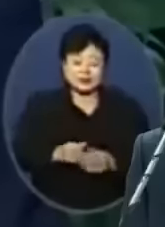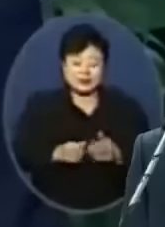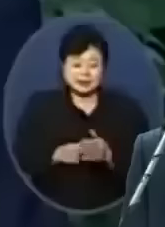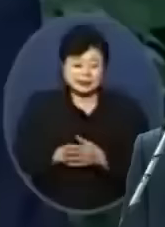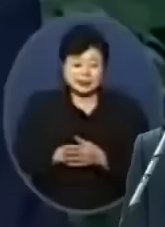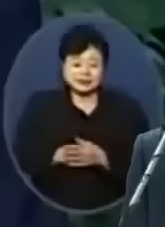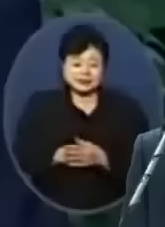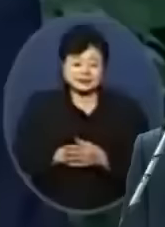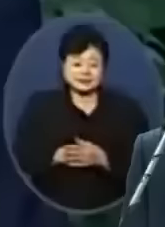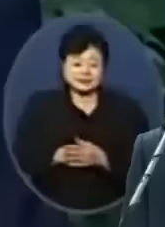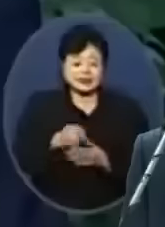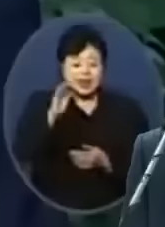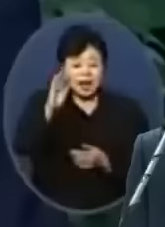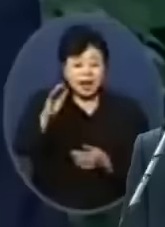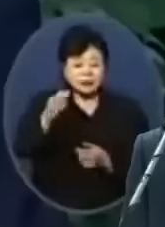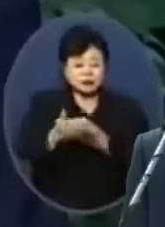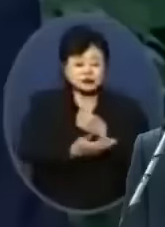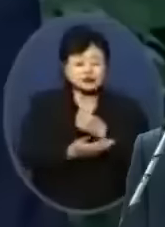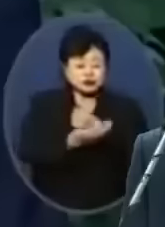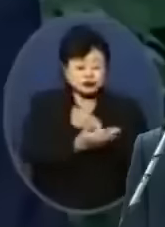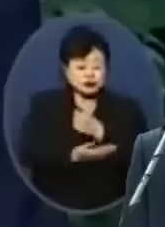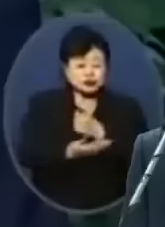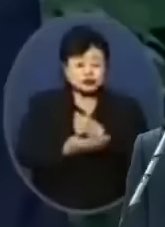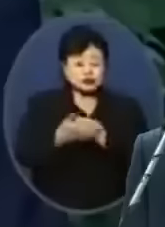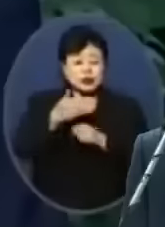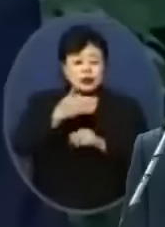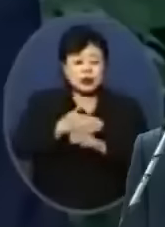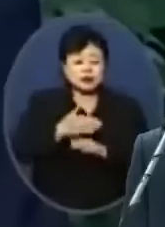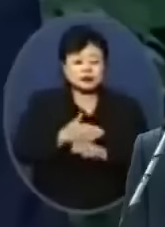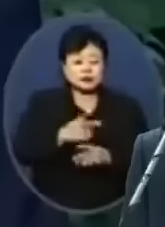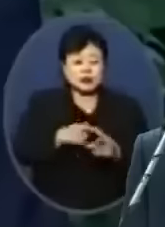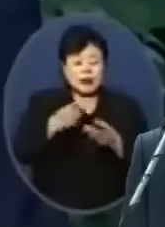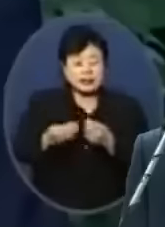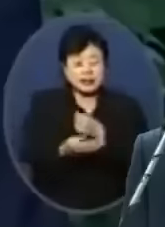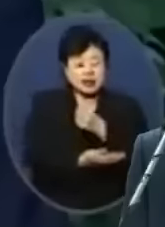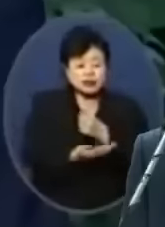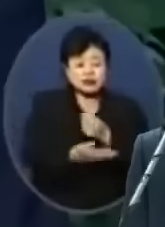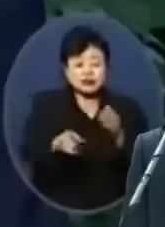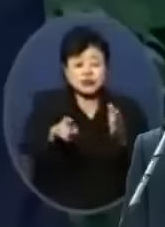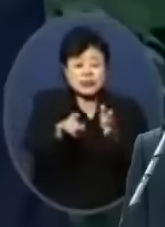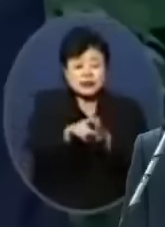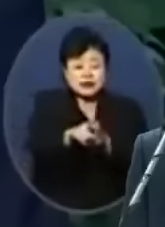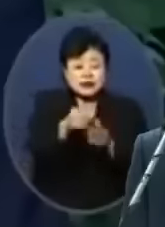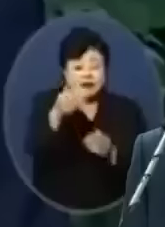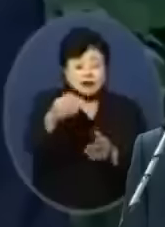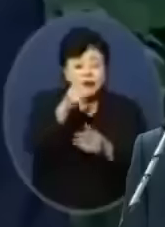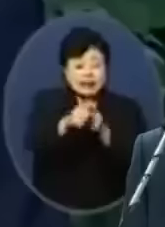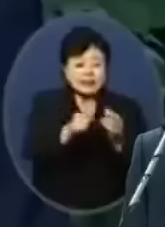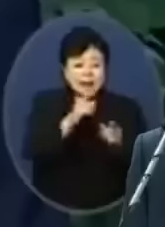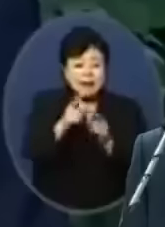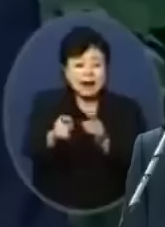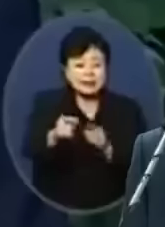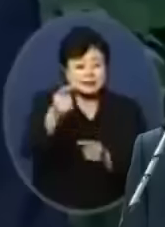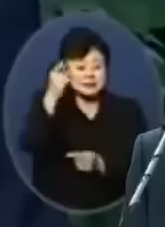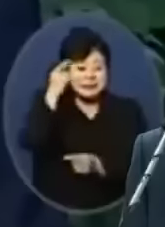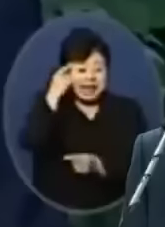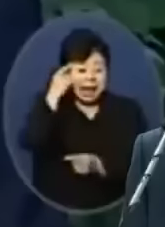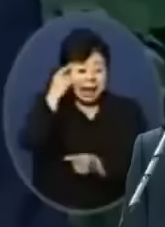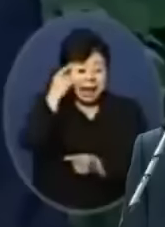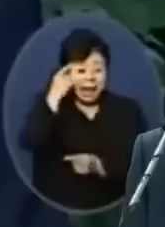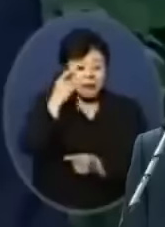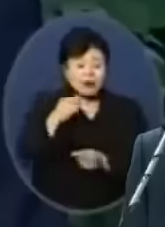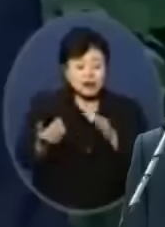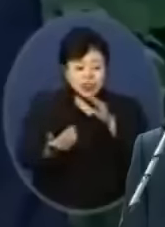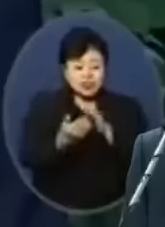그러므로 앞으로 추수를 거두고 더 거두고 많이 거두기 위해서는 여러분이 하나님의 말씀을 생각하고